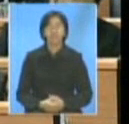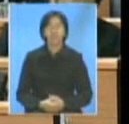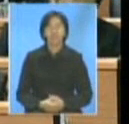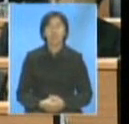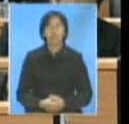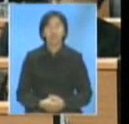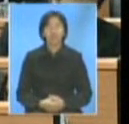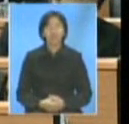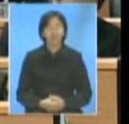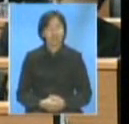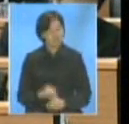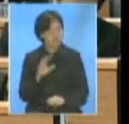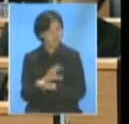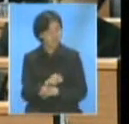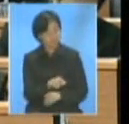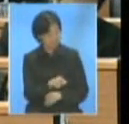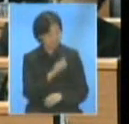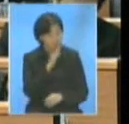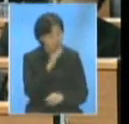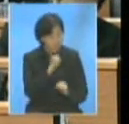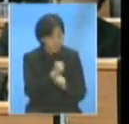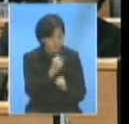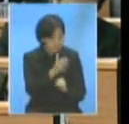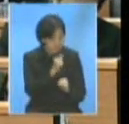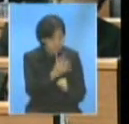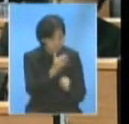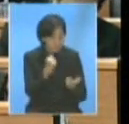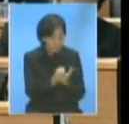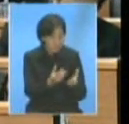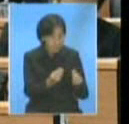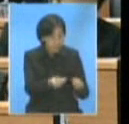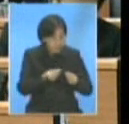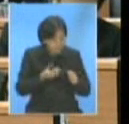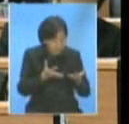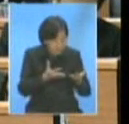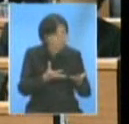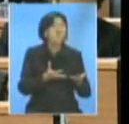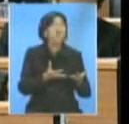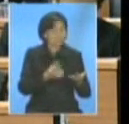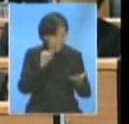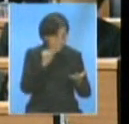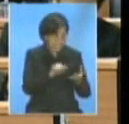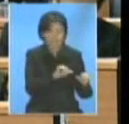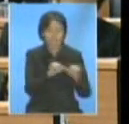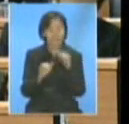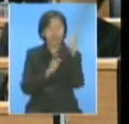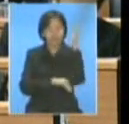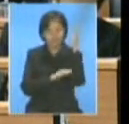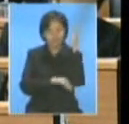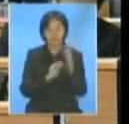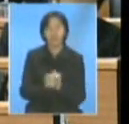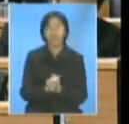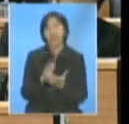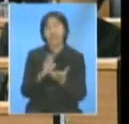ยิ่งใหญ่ถึงกับไปข่มขู่เจ้าหน้าที่ของรัฐท่านประธานผมขออนุญาตท่านประธานอีกภาพหนึ่งครับท่านประธานครับขออนุญาตภาพที่